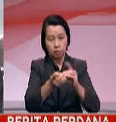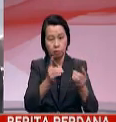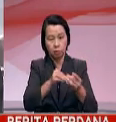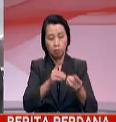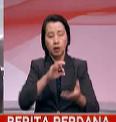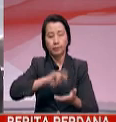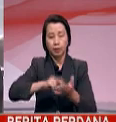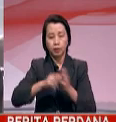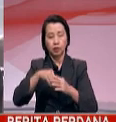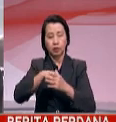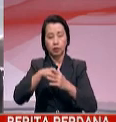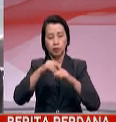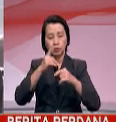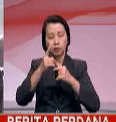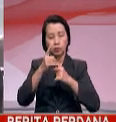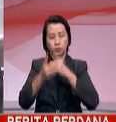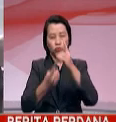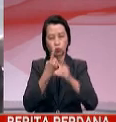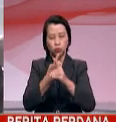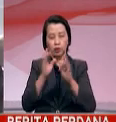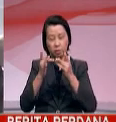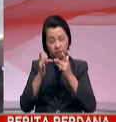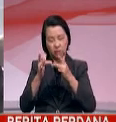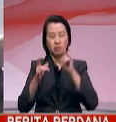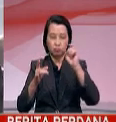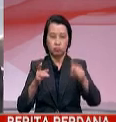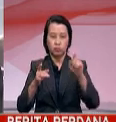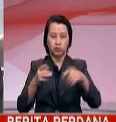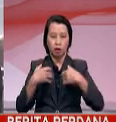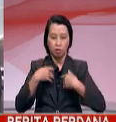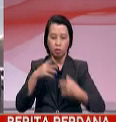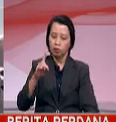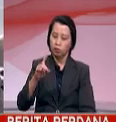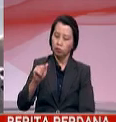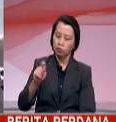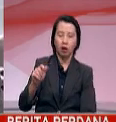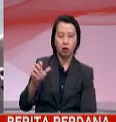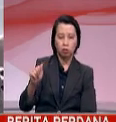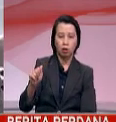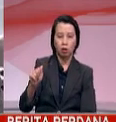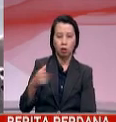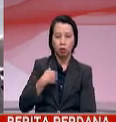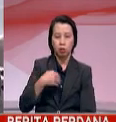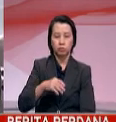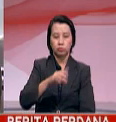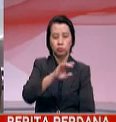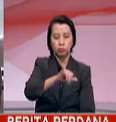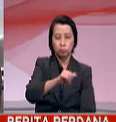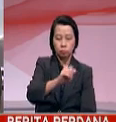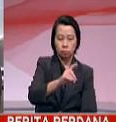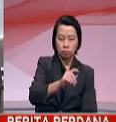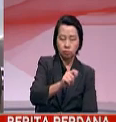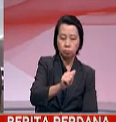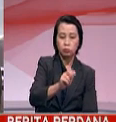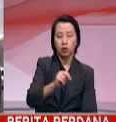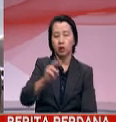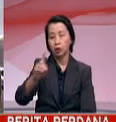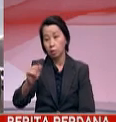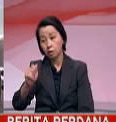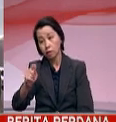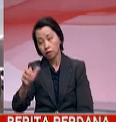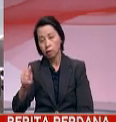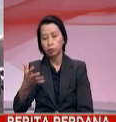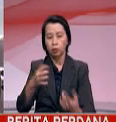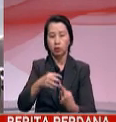dunia cyber hari ini maknanya ia yang perlu. Dari segi data dan sebagainya, penggunaan data, dari segi apa